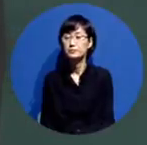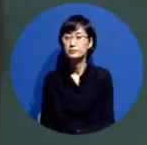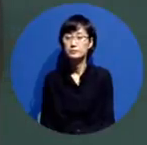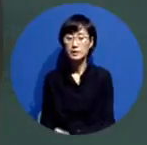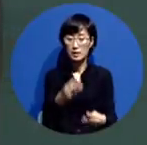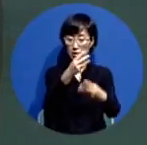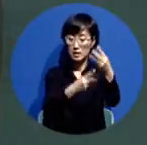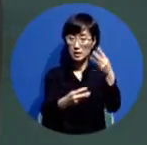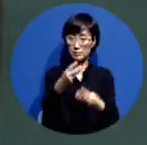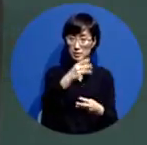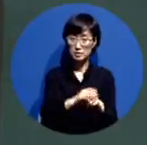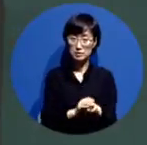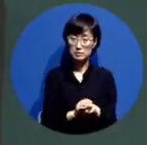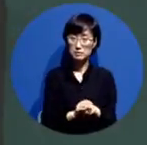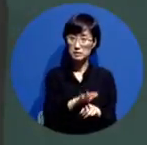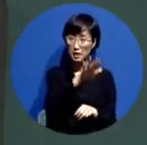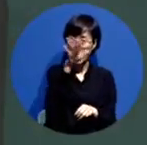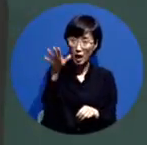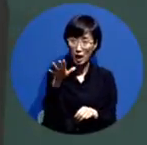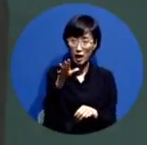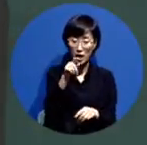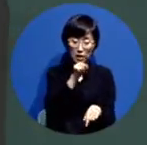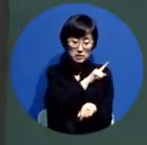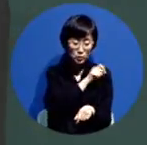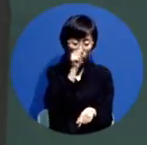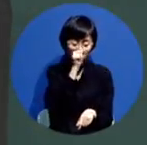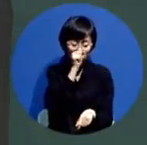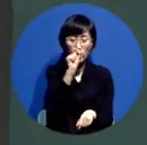지금 스마트폰에 아마 다 빠져 있습니다.